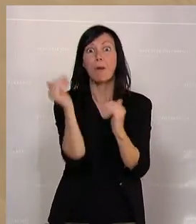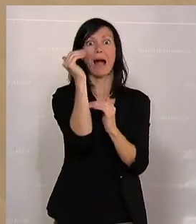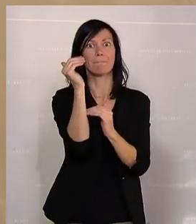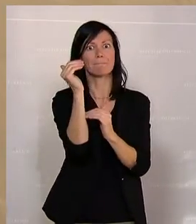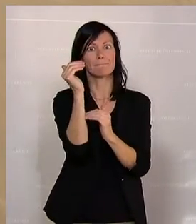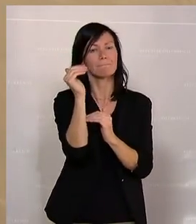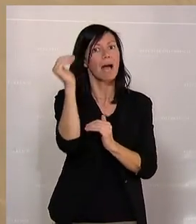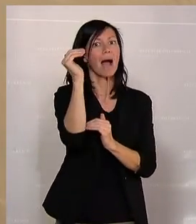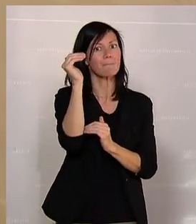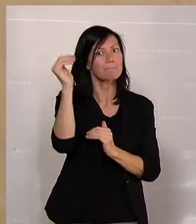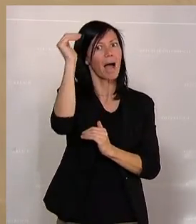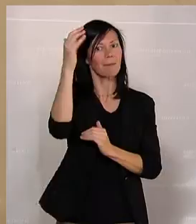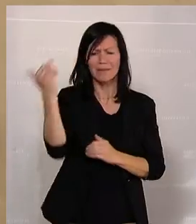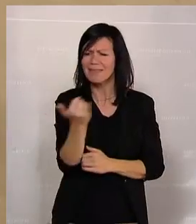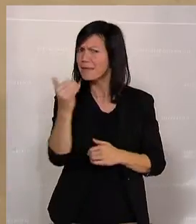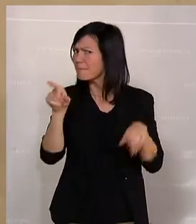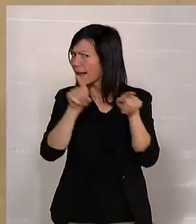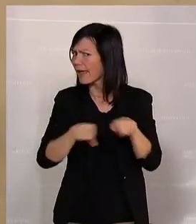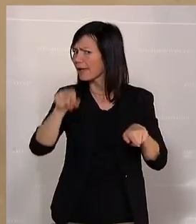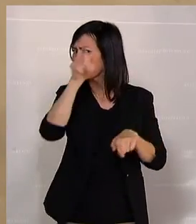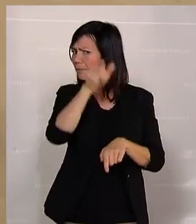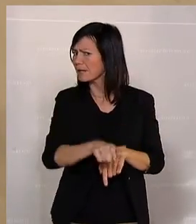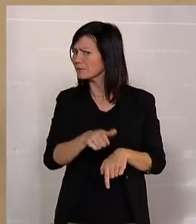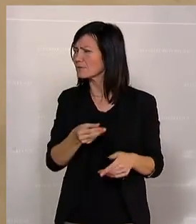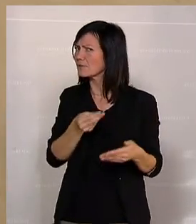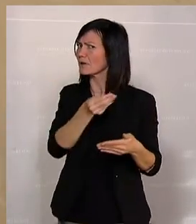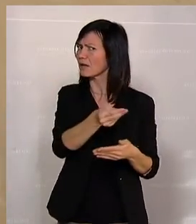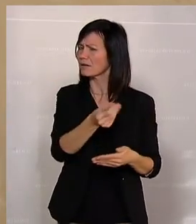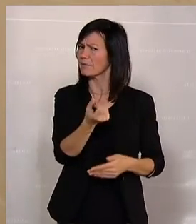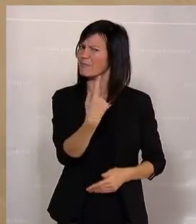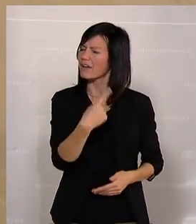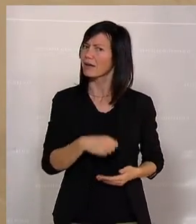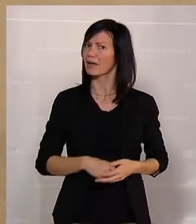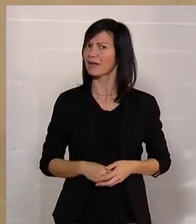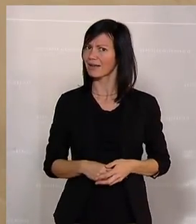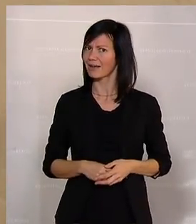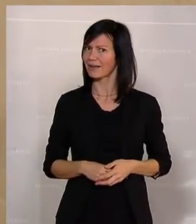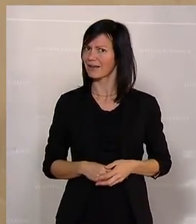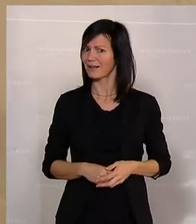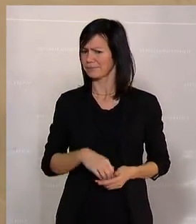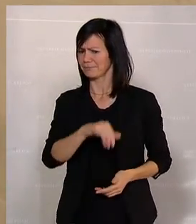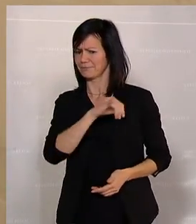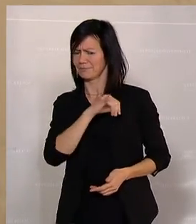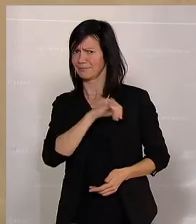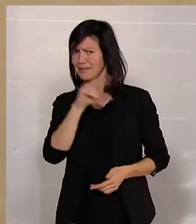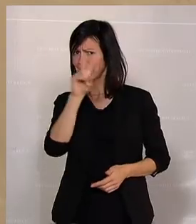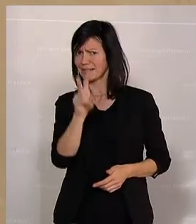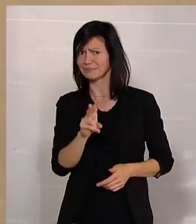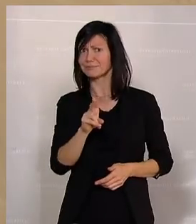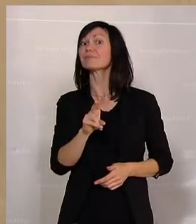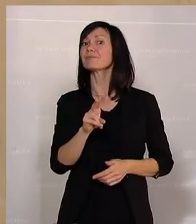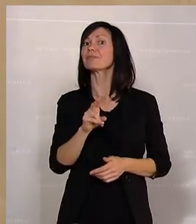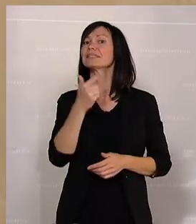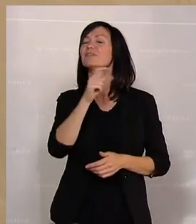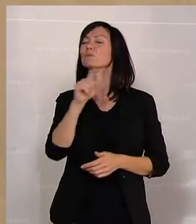von denselben Personen. Und jetzt müssen Sie mir sagen, ob das nicht irgendwann schon in die Nähe des Paragraphen